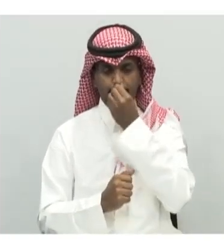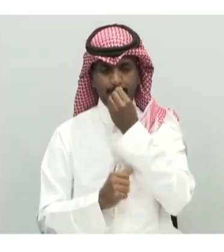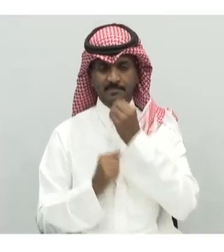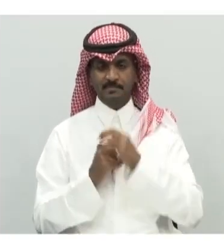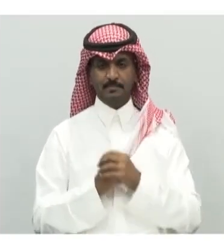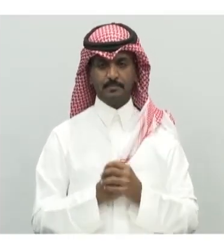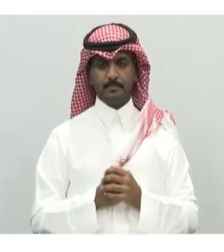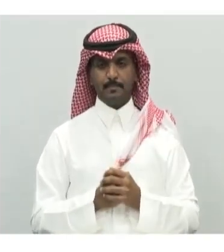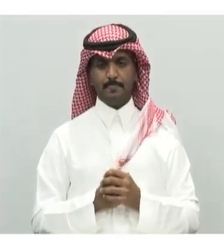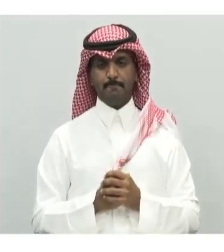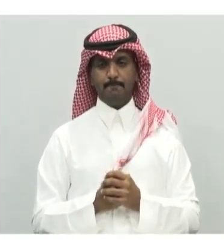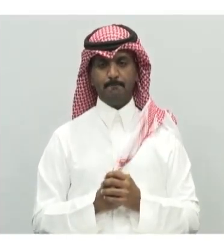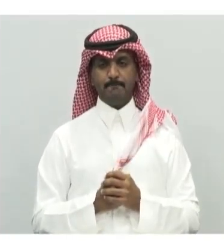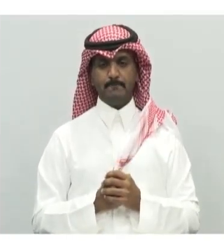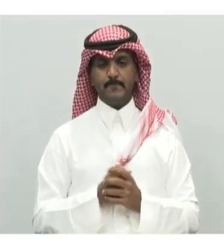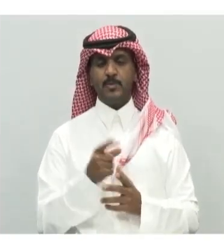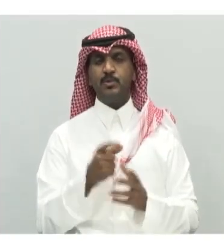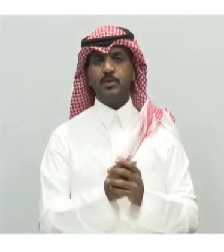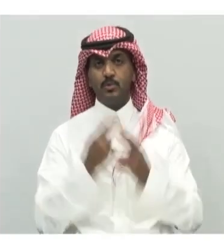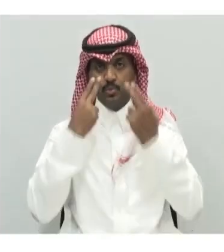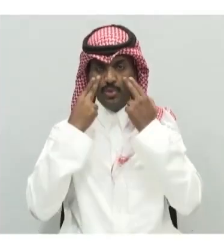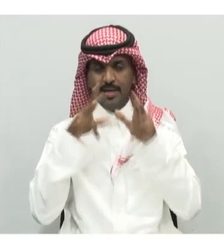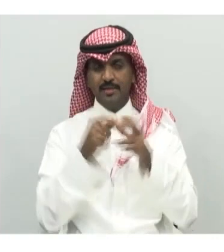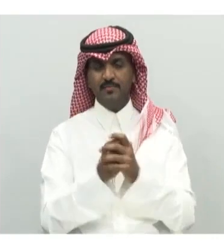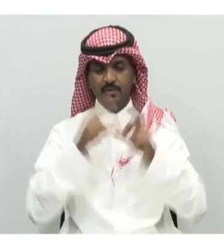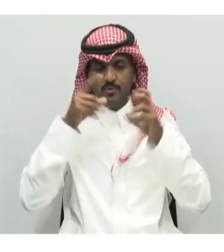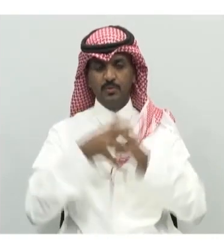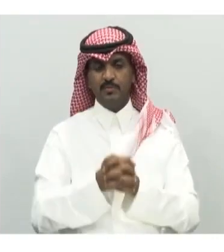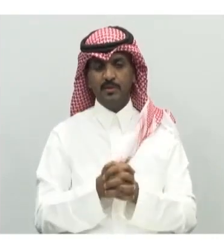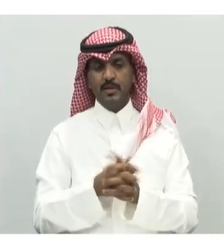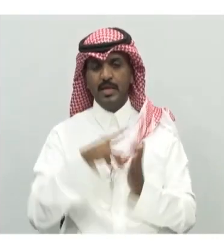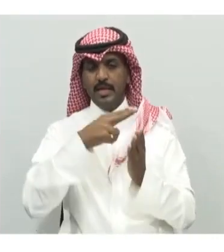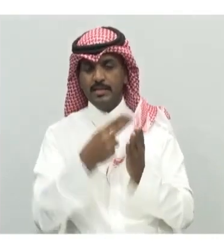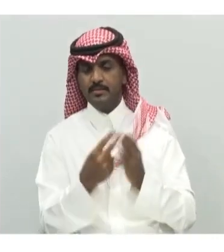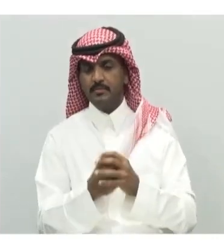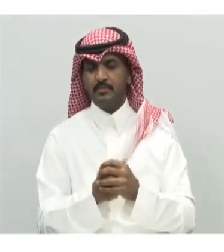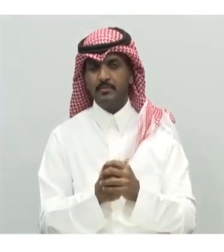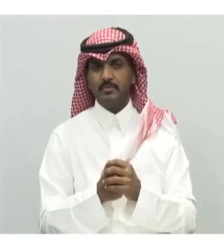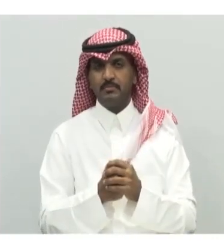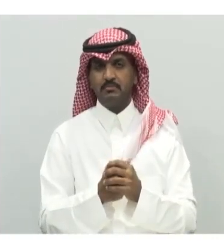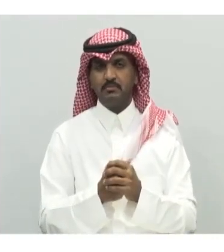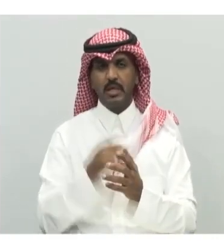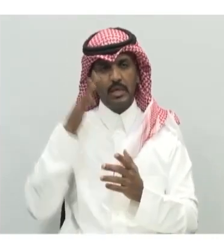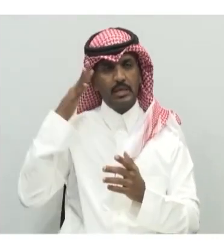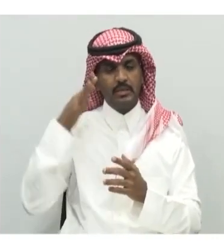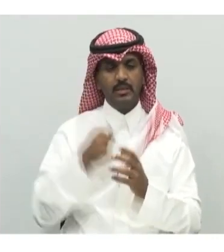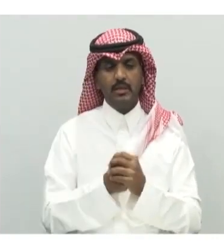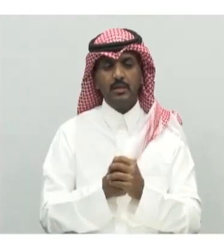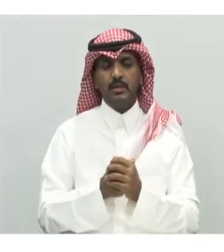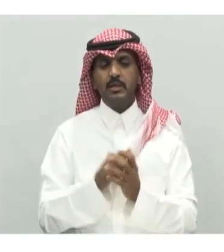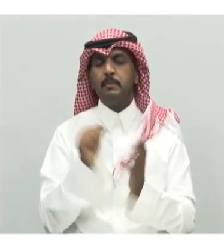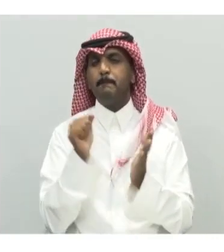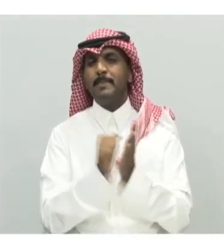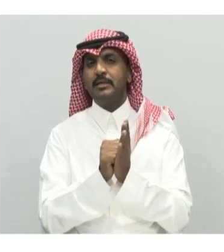والحفاظ عليها هنا نشاهد في هذه الصوره رسم تخيلي لبيت الحكمه